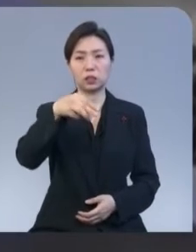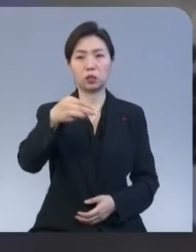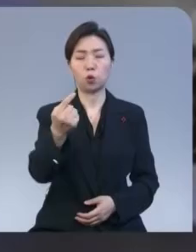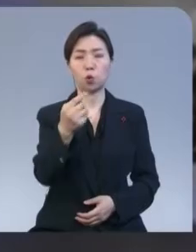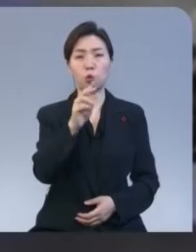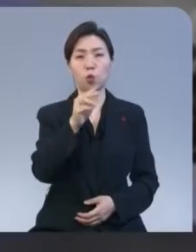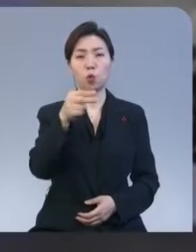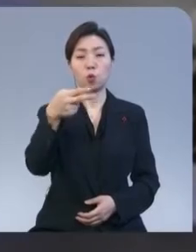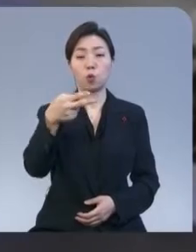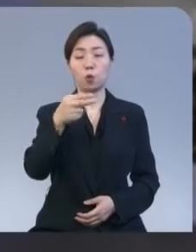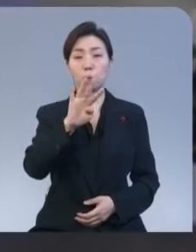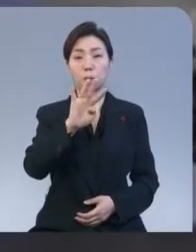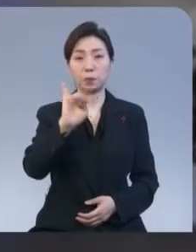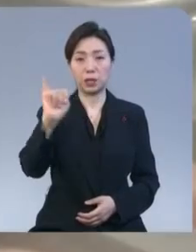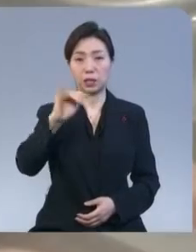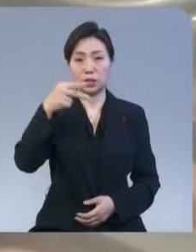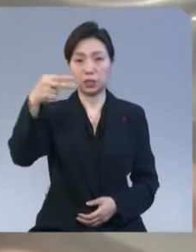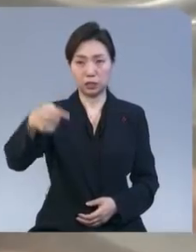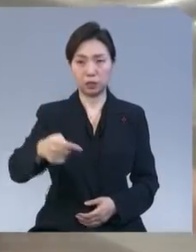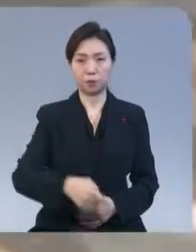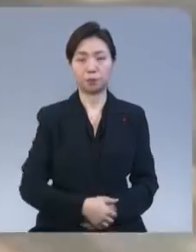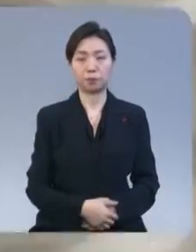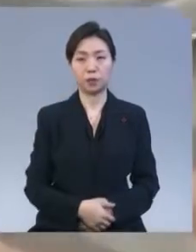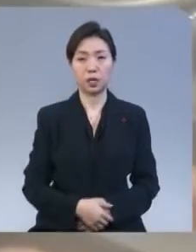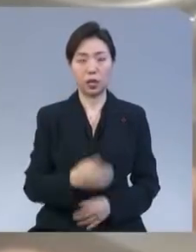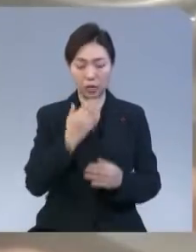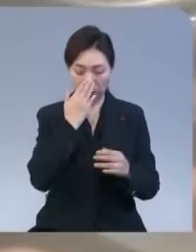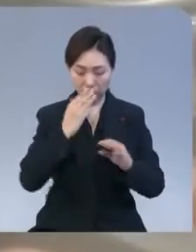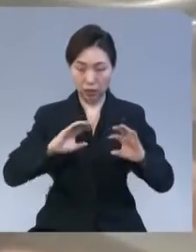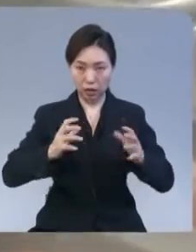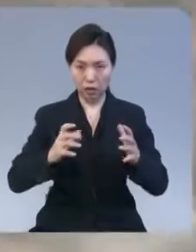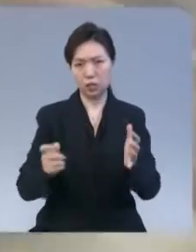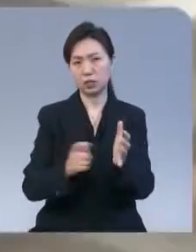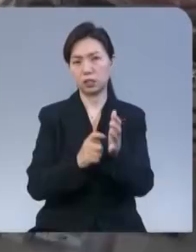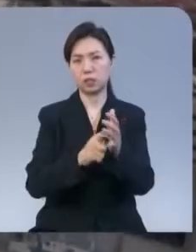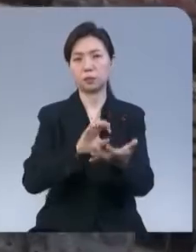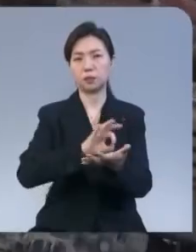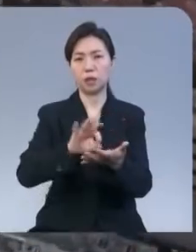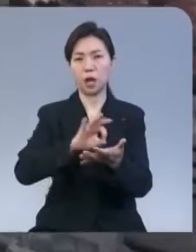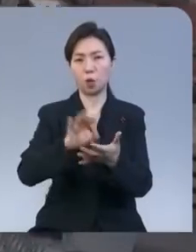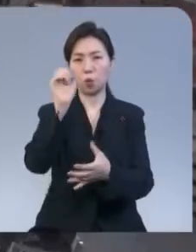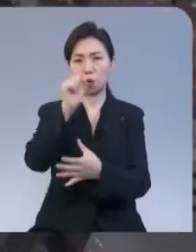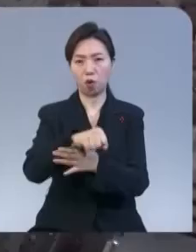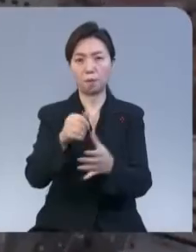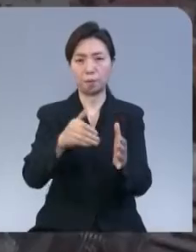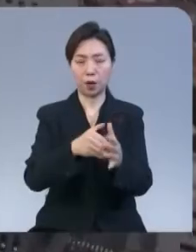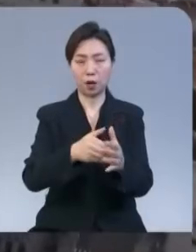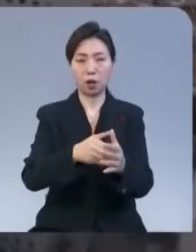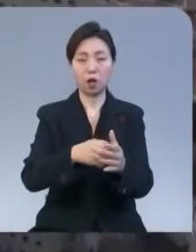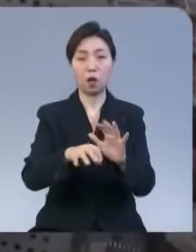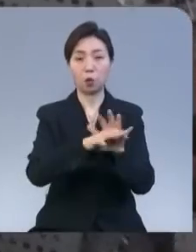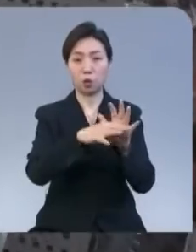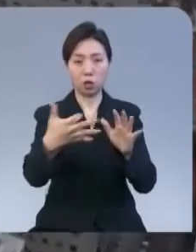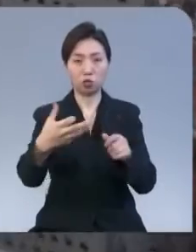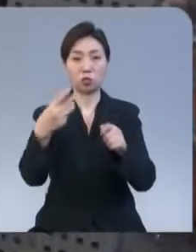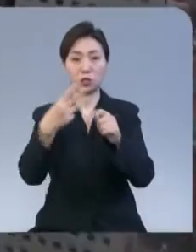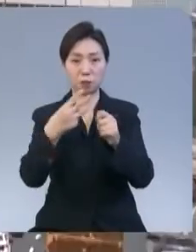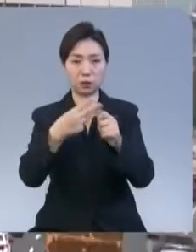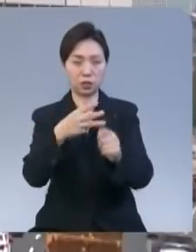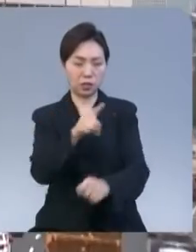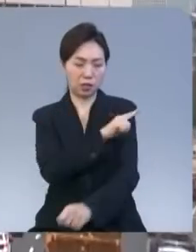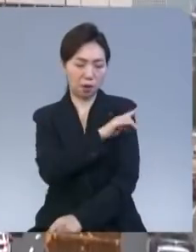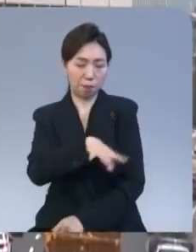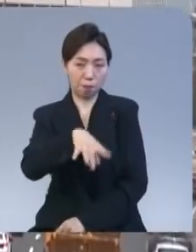지난 26일 팍스로비드 긴급 사용을 승인한 바 있습니다. 코로나19 백신 3차 접종을 가장 먼저 시작했던